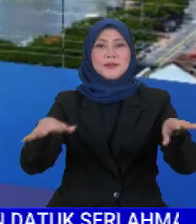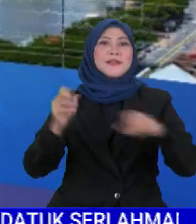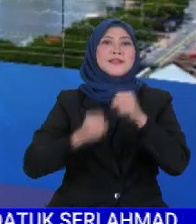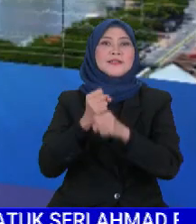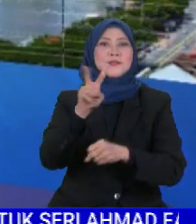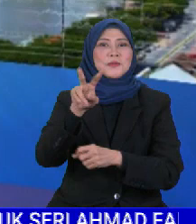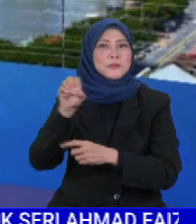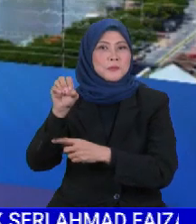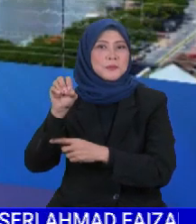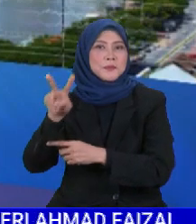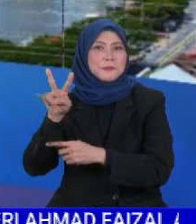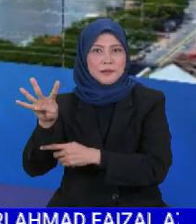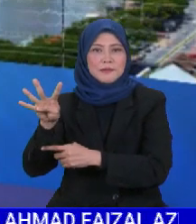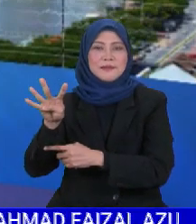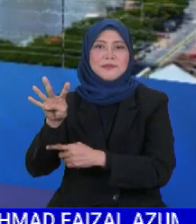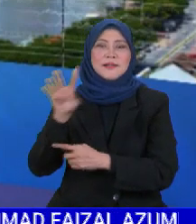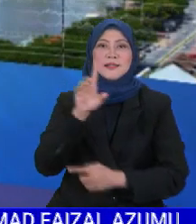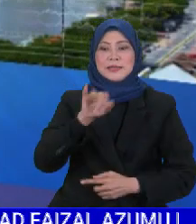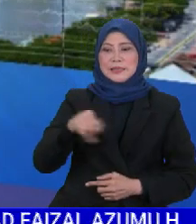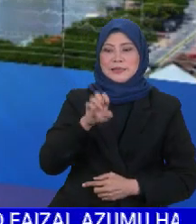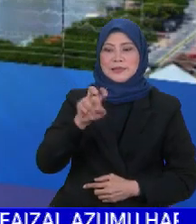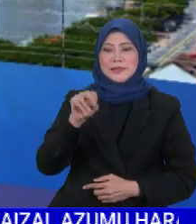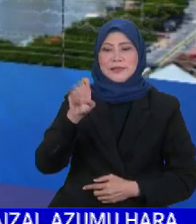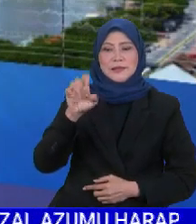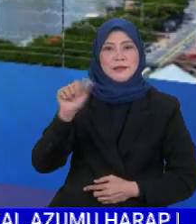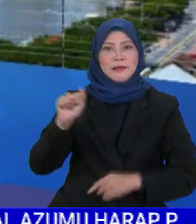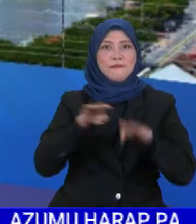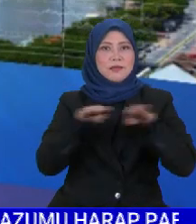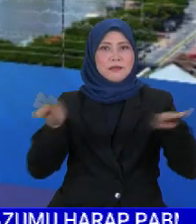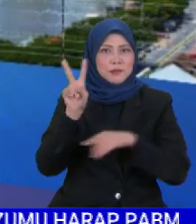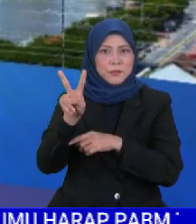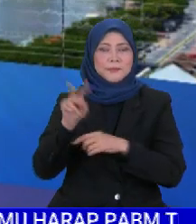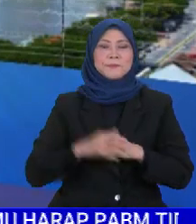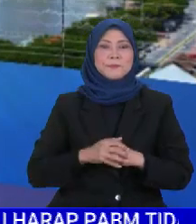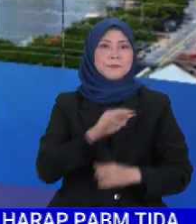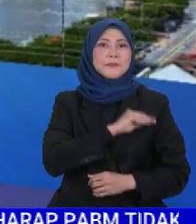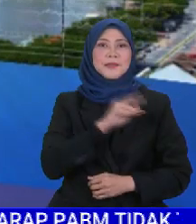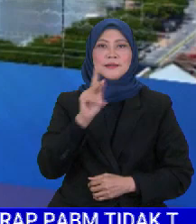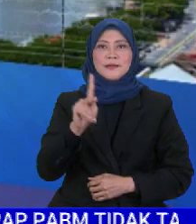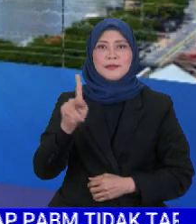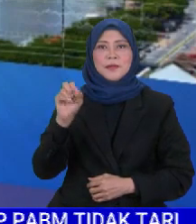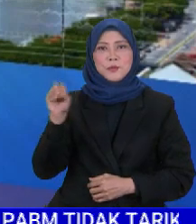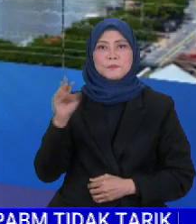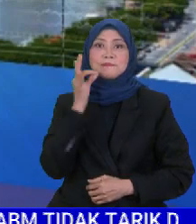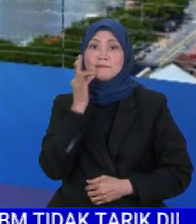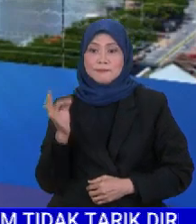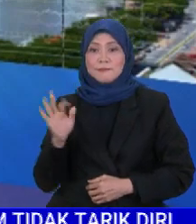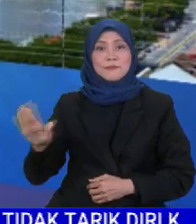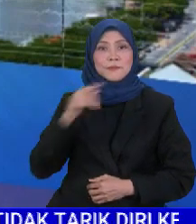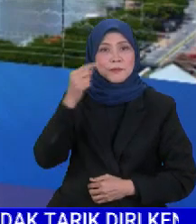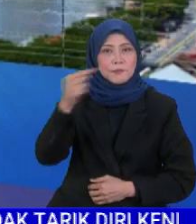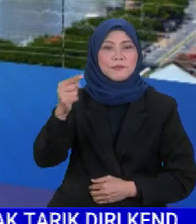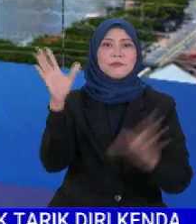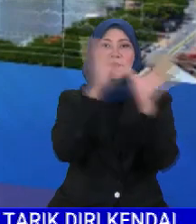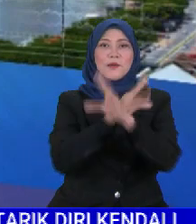di bawah program Jalinan Digital Negara Jendela Fasa 2. Menteri Komunikasi dan Multimedia Tan Sri Anwar Musa berkata, Sarawak